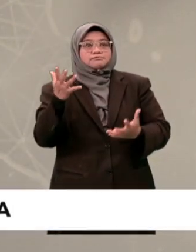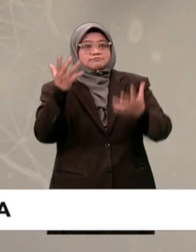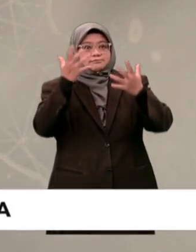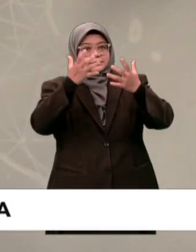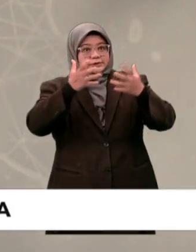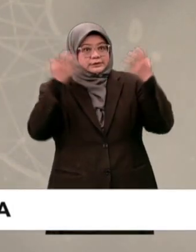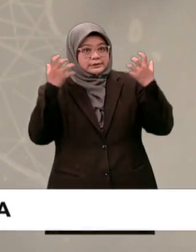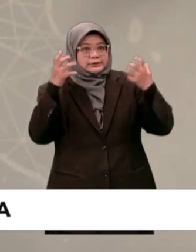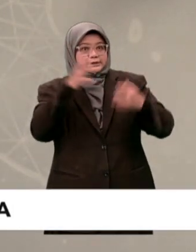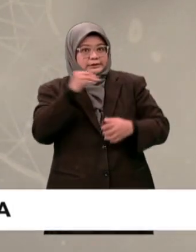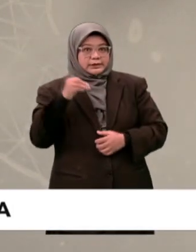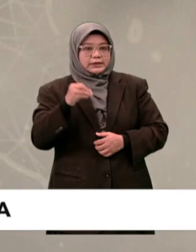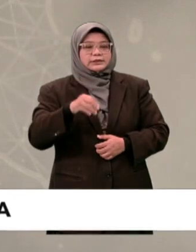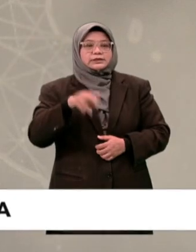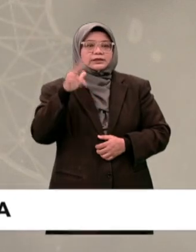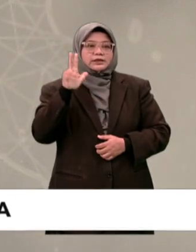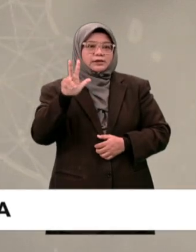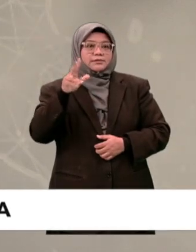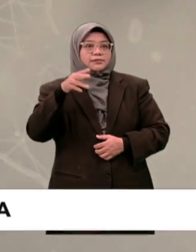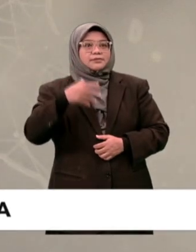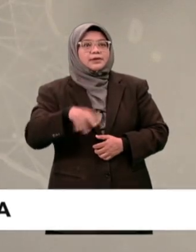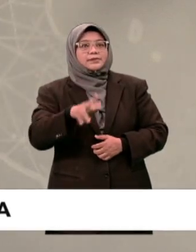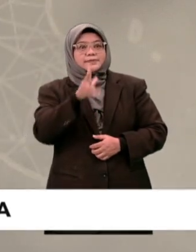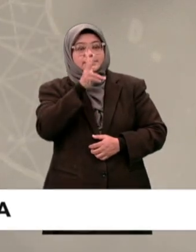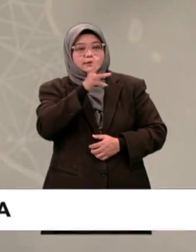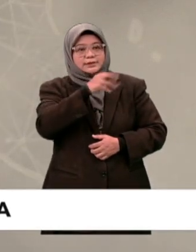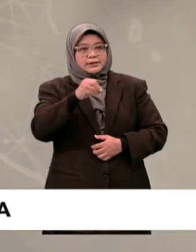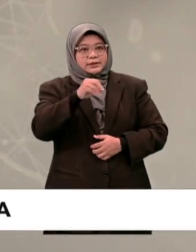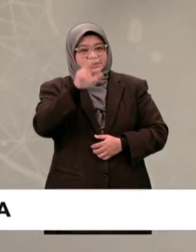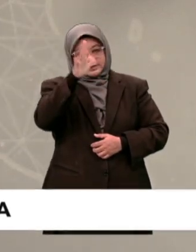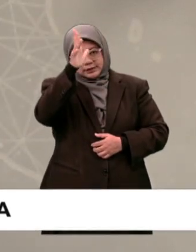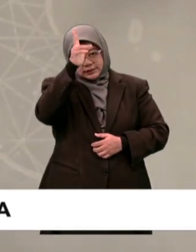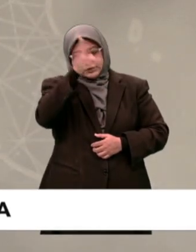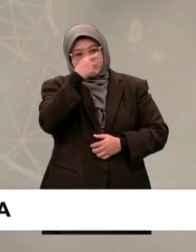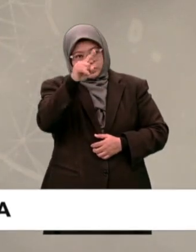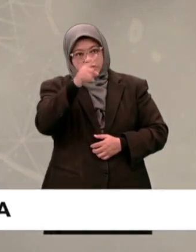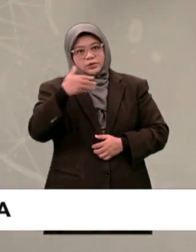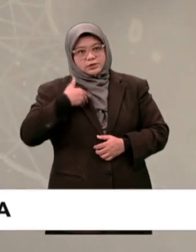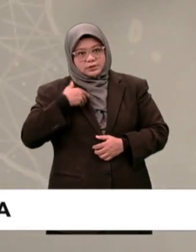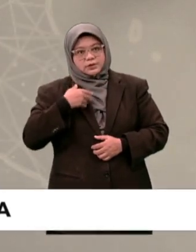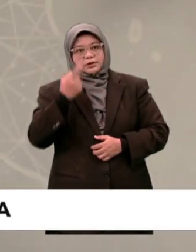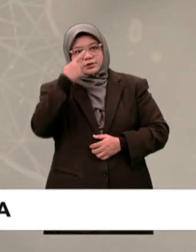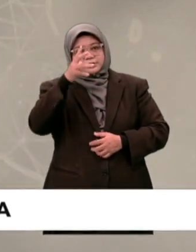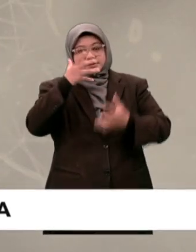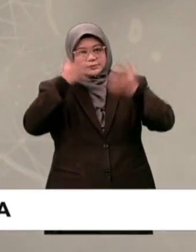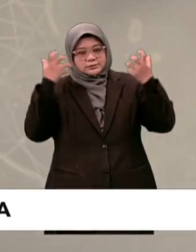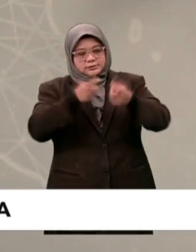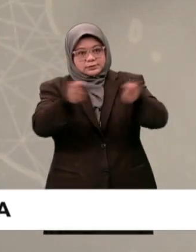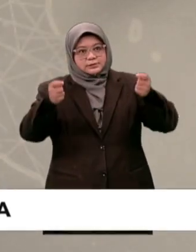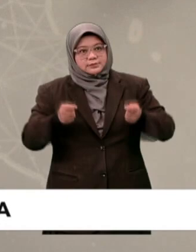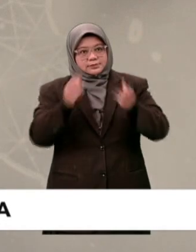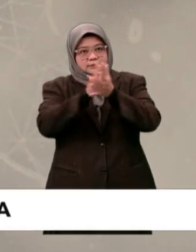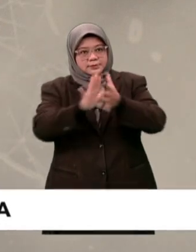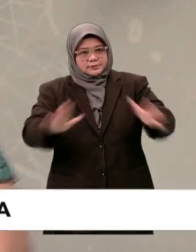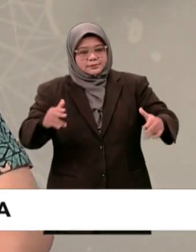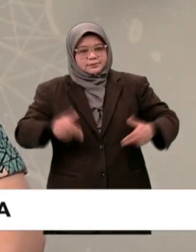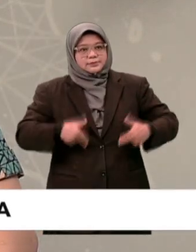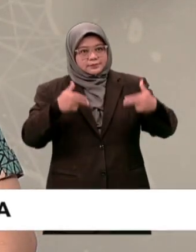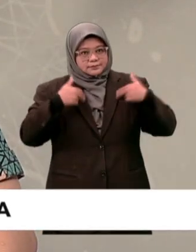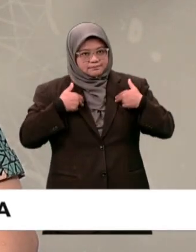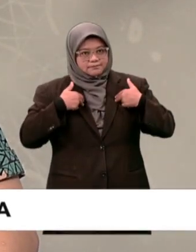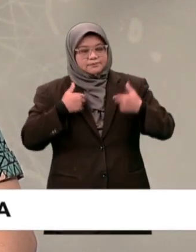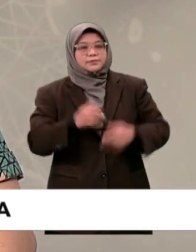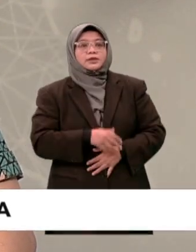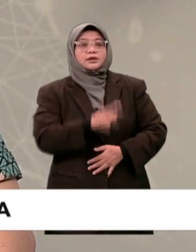dan 3 jantan dari namibia di bawah Project memperkenalkan simulasi itu di kawasan perlindungan kehidupan liarnya